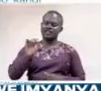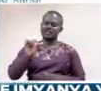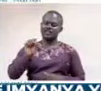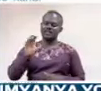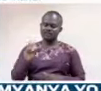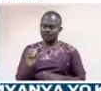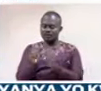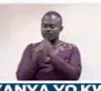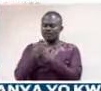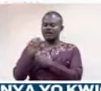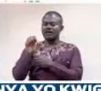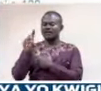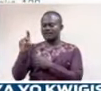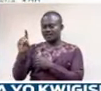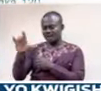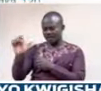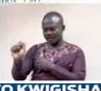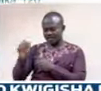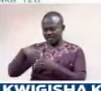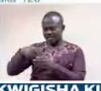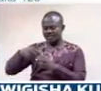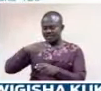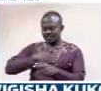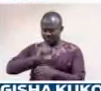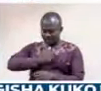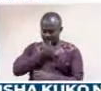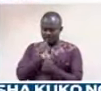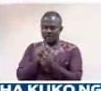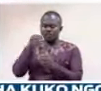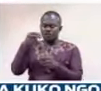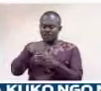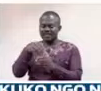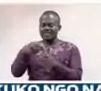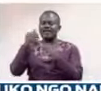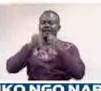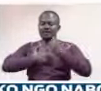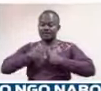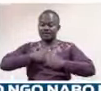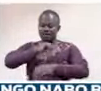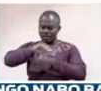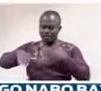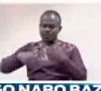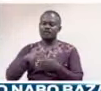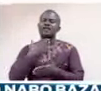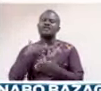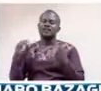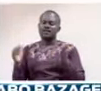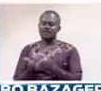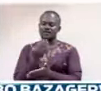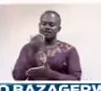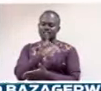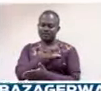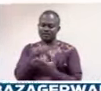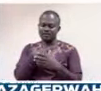Karidinali. Mu izina ryanjye bwite no mu izina ry'Abanyarwanda bose, turakwifuriza ishya n'ihirwe